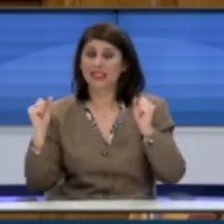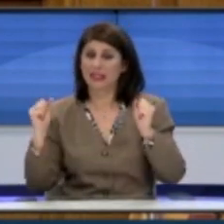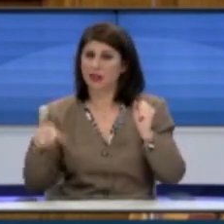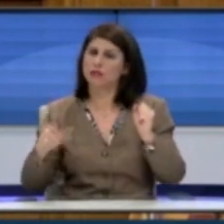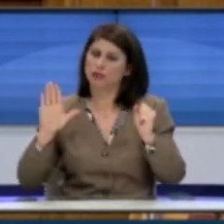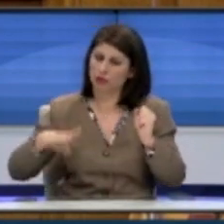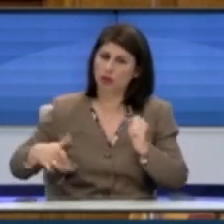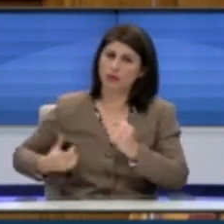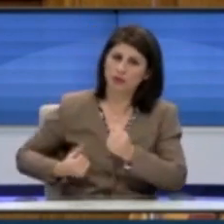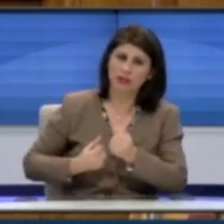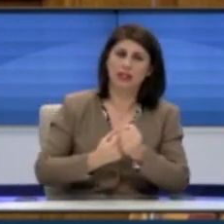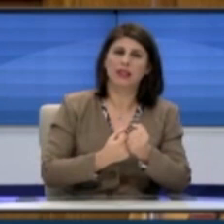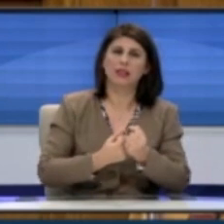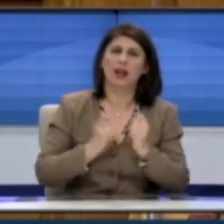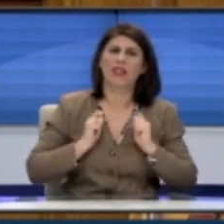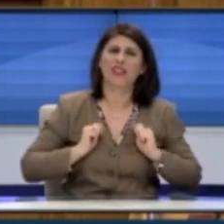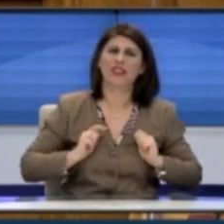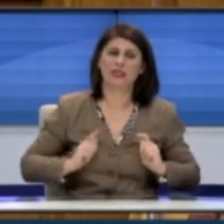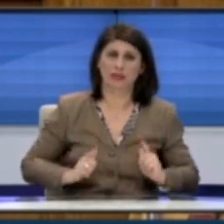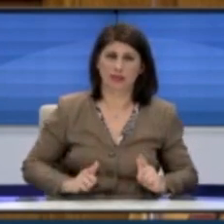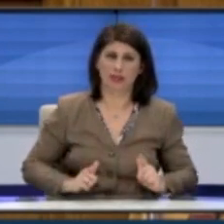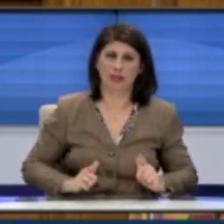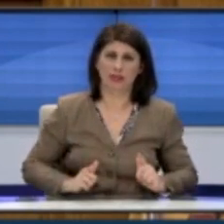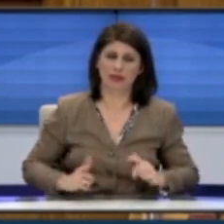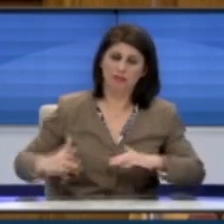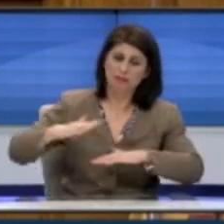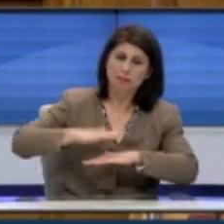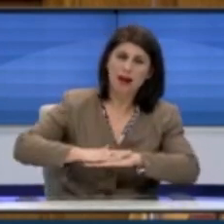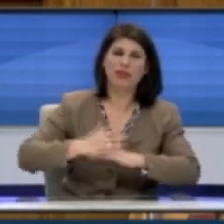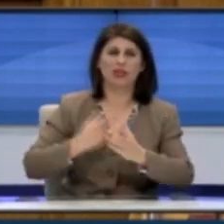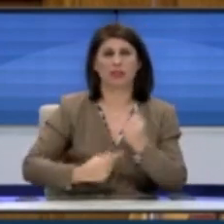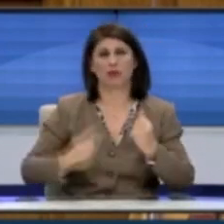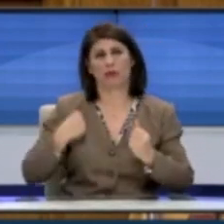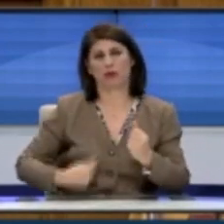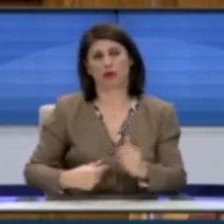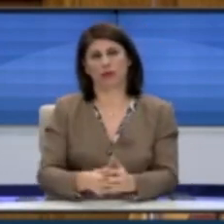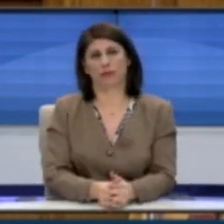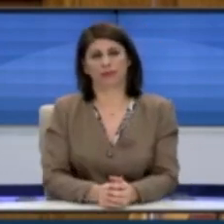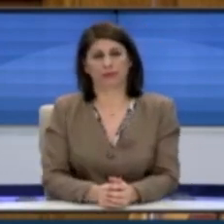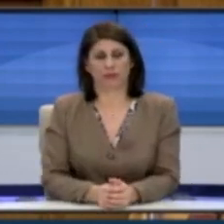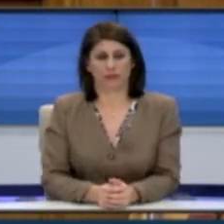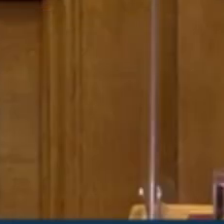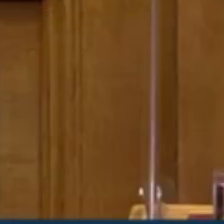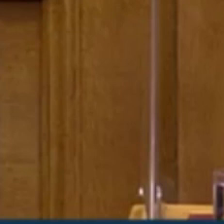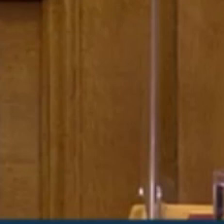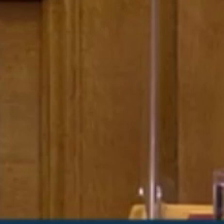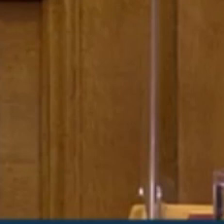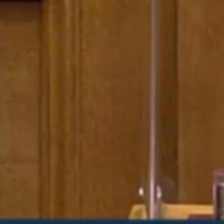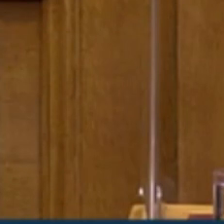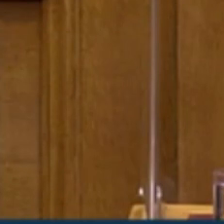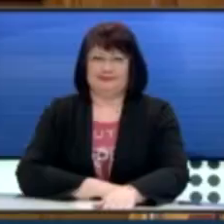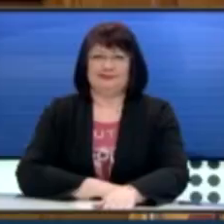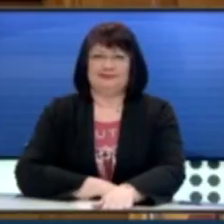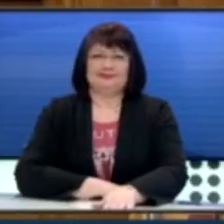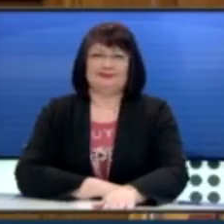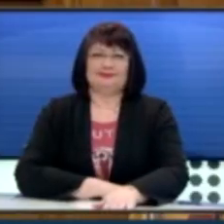τελικά στηρίζεται, θησαυρίζει πάνω στις ελλείψεις του δημοσίου. Ήρθε να αναδείξει την ανάγκη